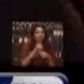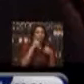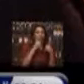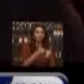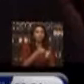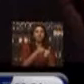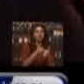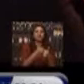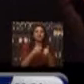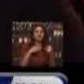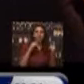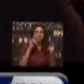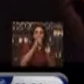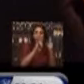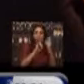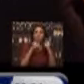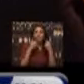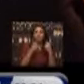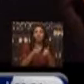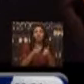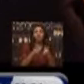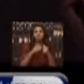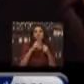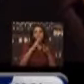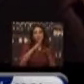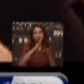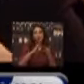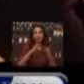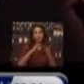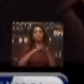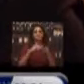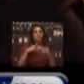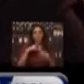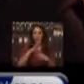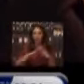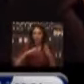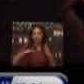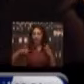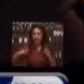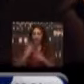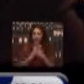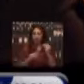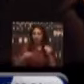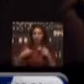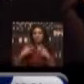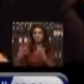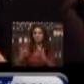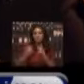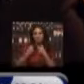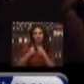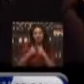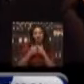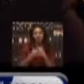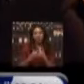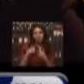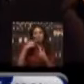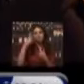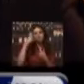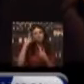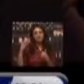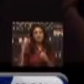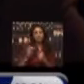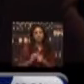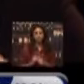حياتي كاملة تماما بوجود ولادي واحفادي مع في حياتي.